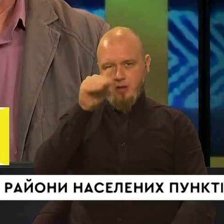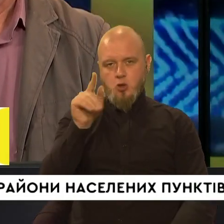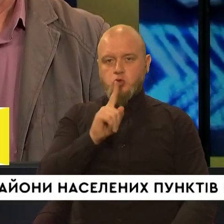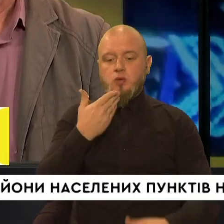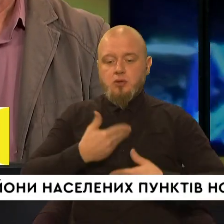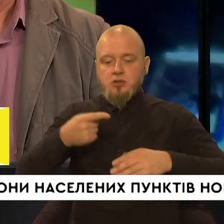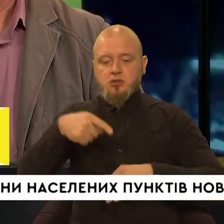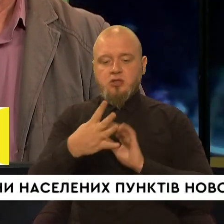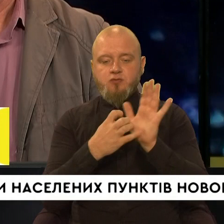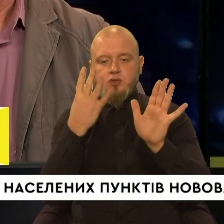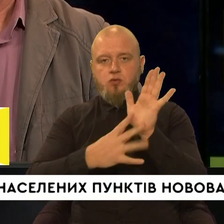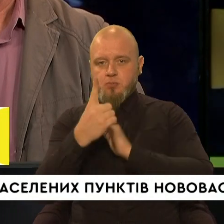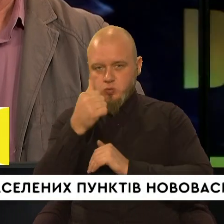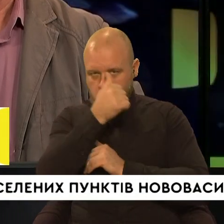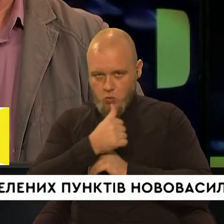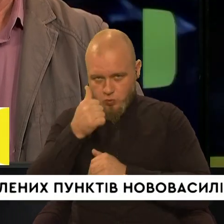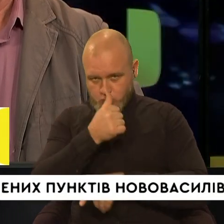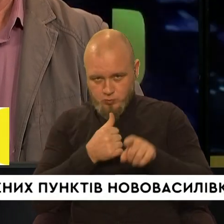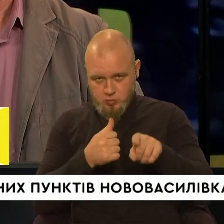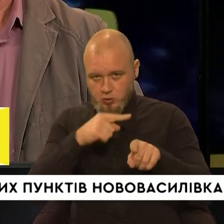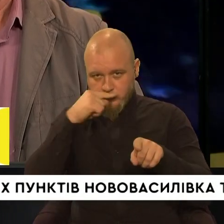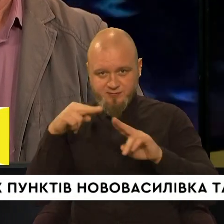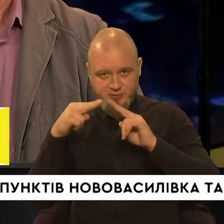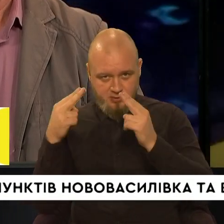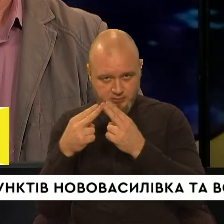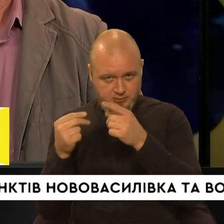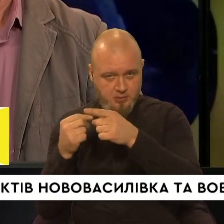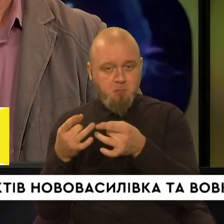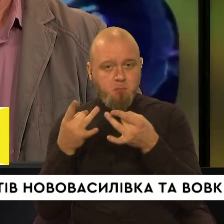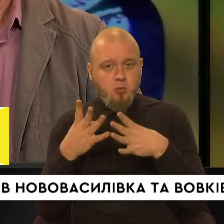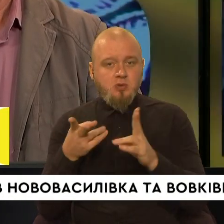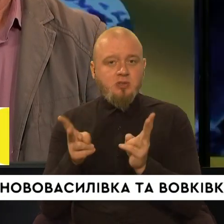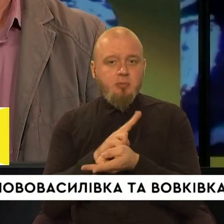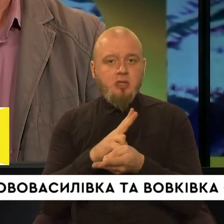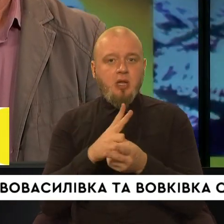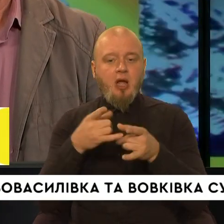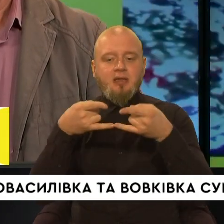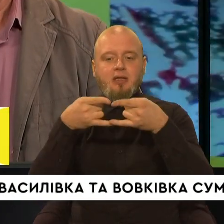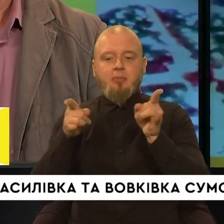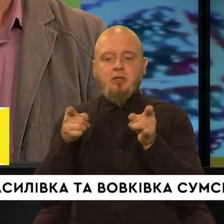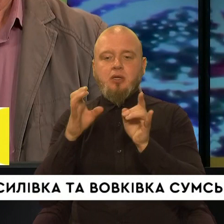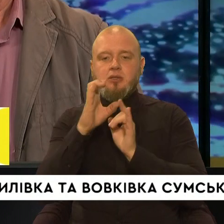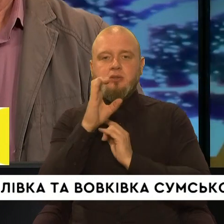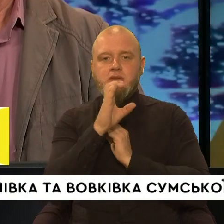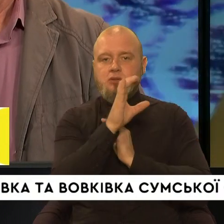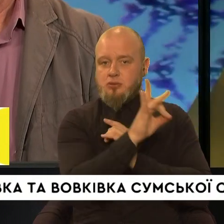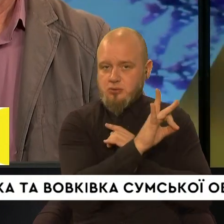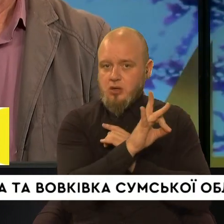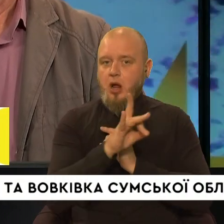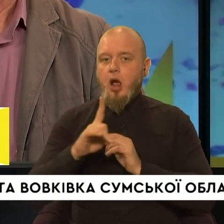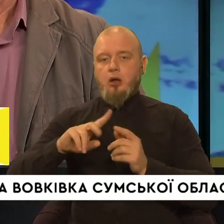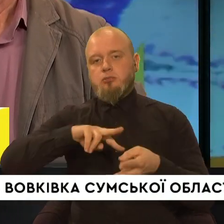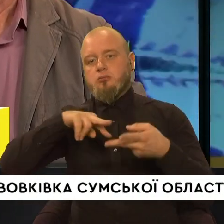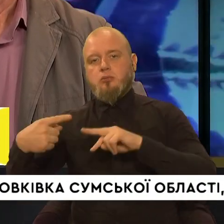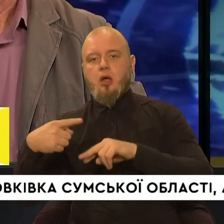наприкінці 1991 року Російська Федерація просто замінила табличку СРСР на назву